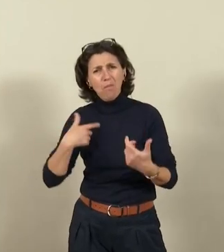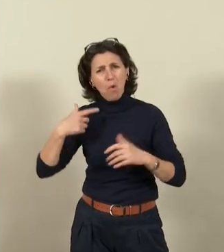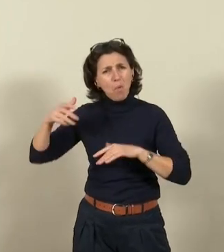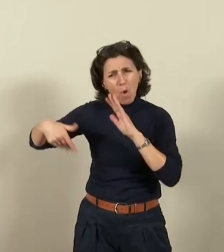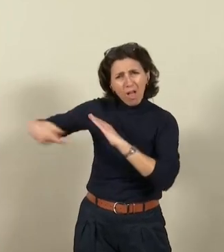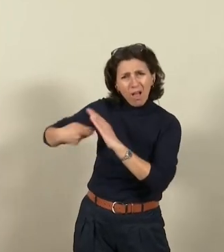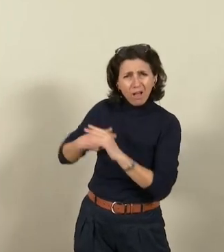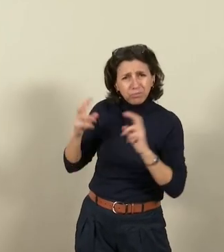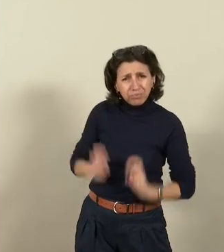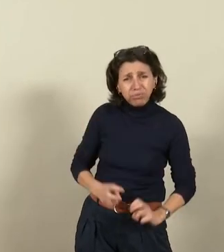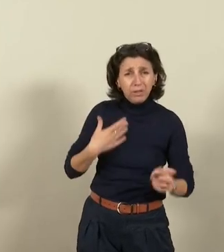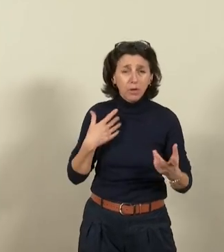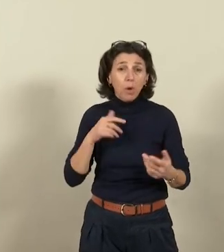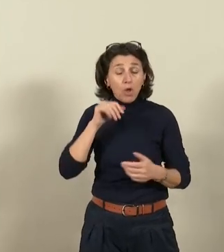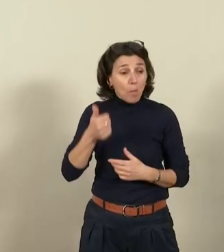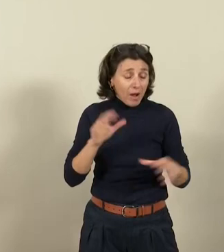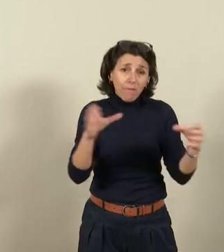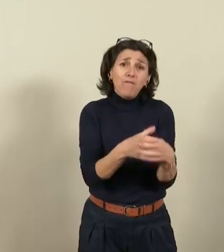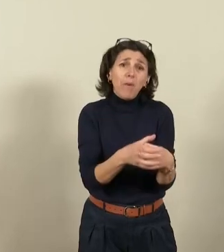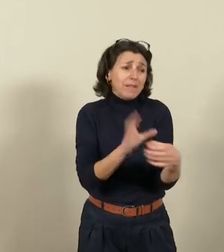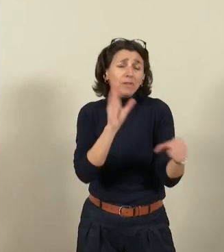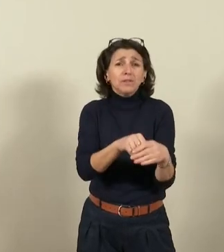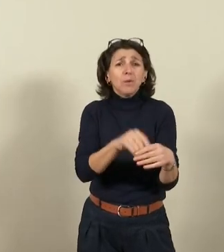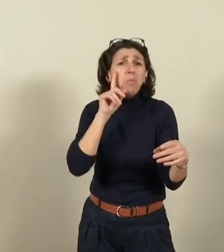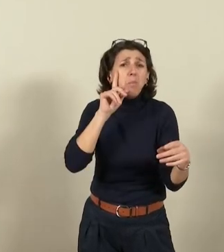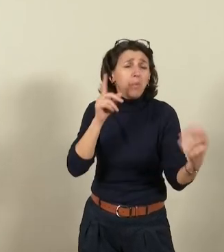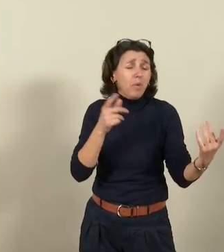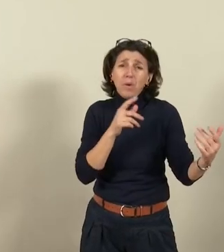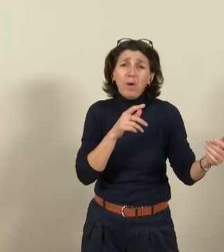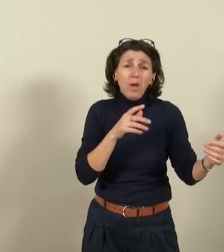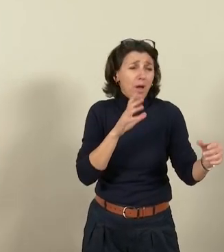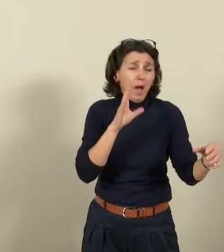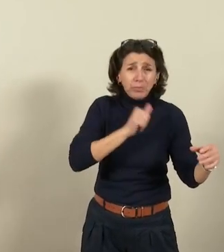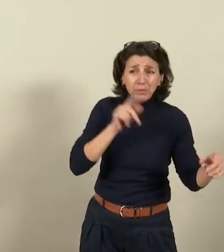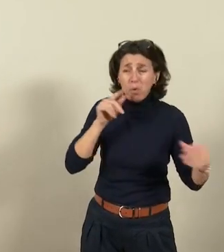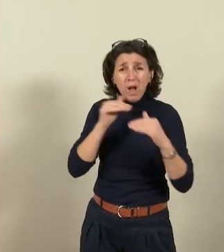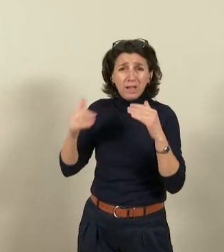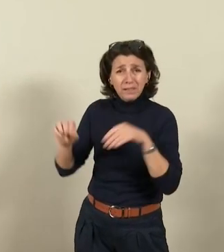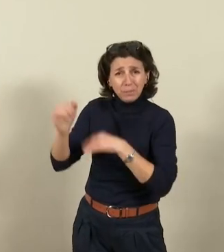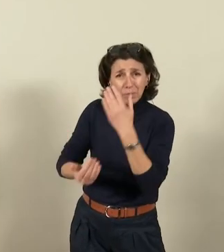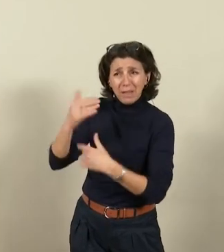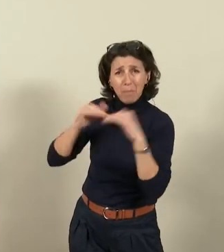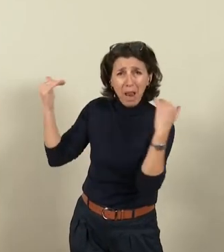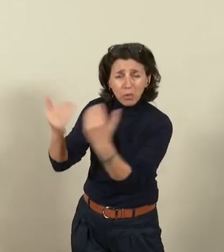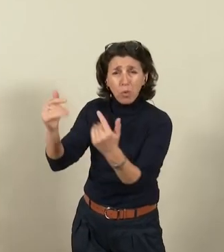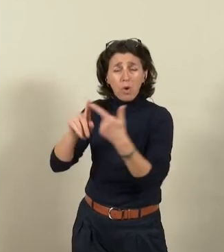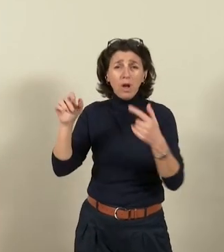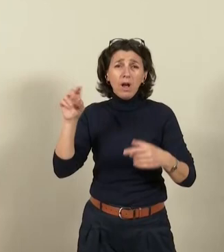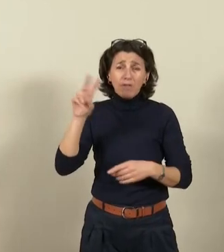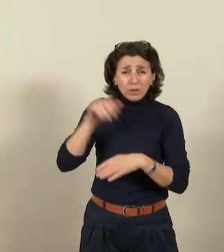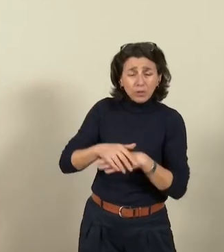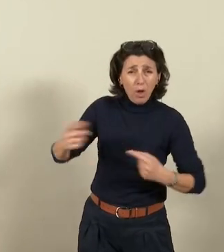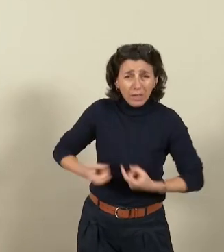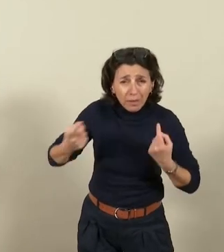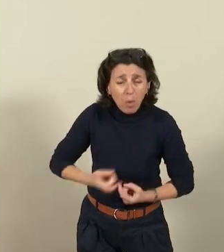en capacité de venir à une formation parce que le samedi matin il y a un plateau parce que le mercredi soir il y a entraînement parce que la la Fédération les convoque à partir